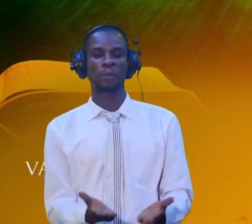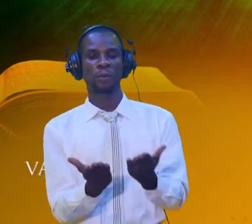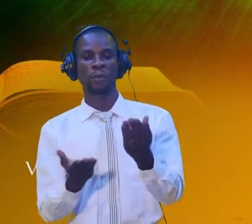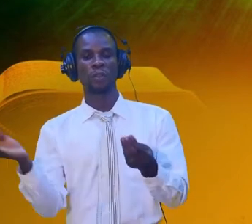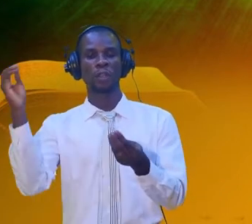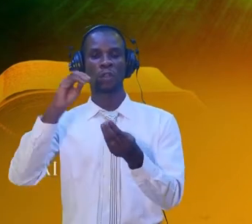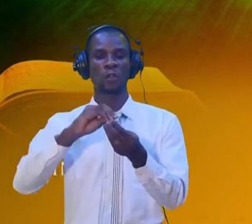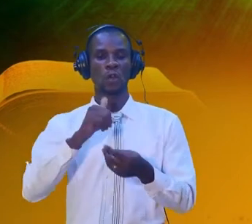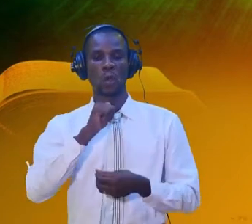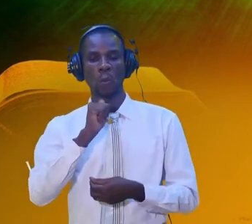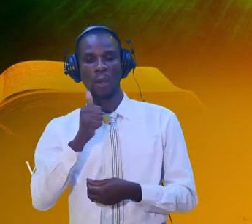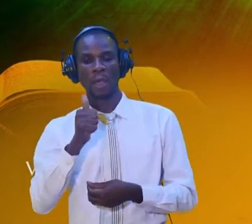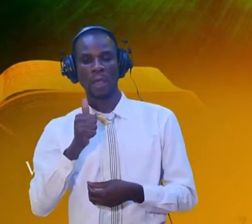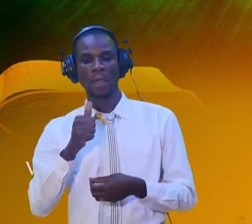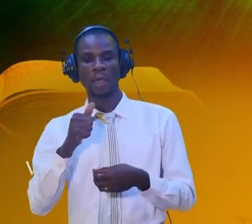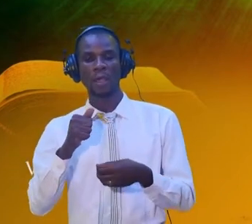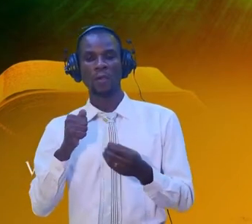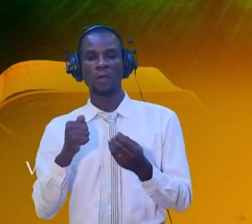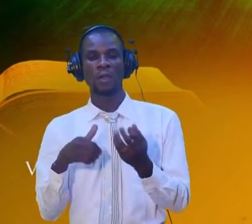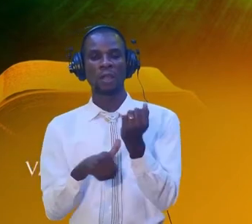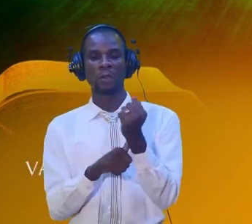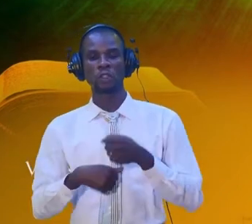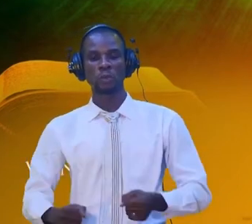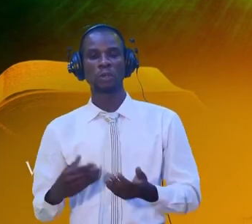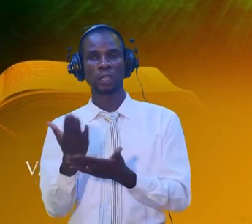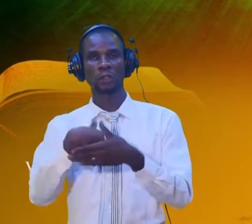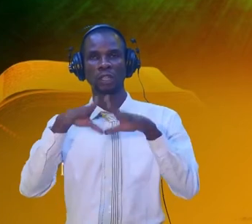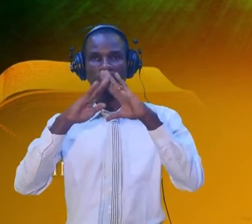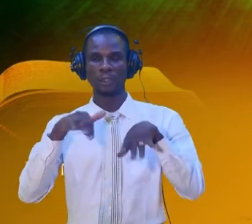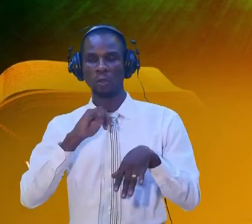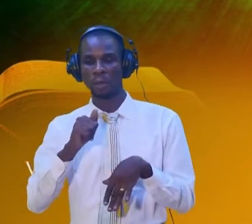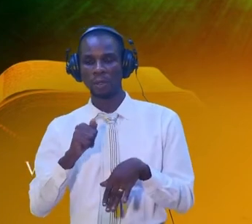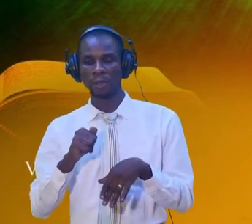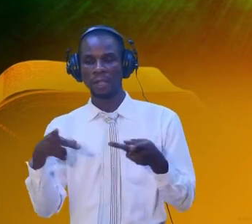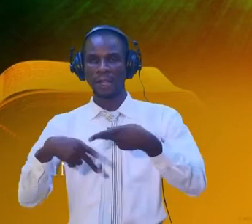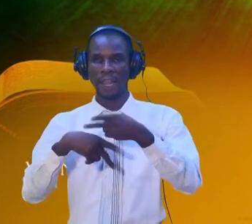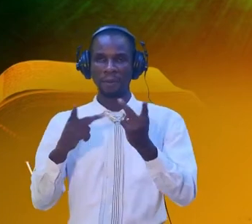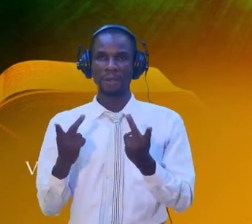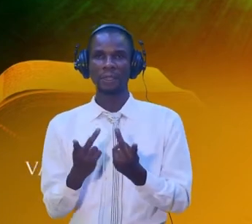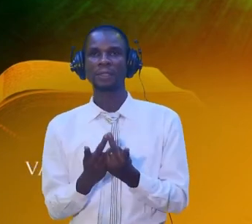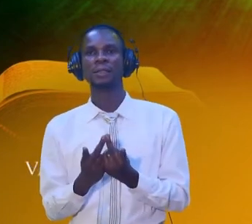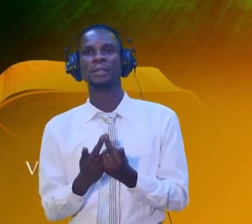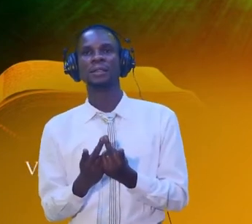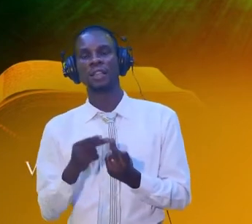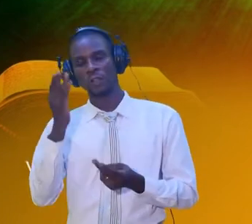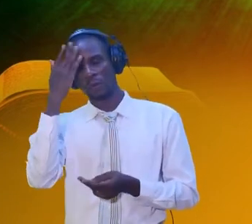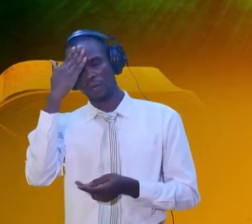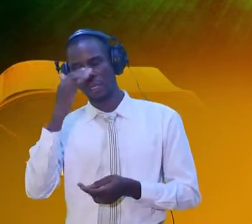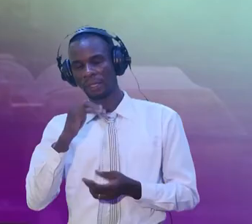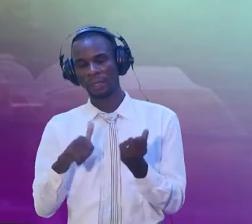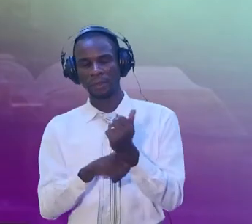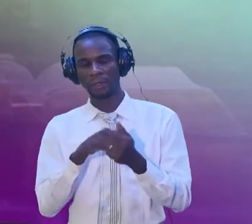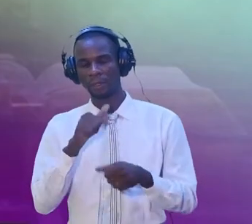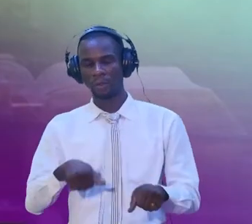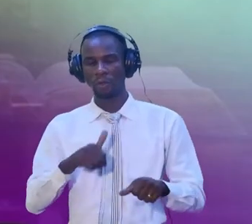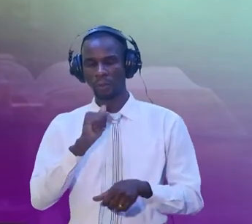ashukaye kuzimuni hata zuka tena kabisa, hata rudi tena nyumbani kwake, wala mahali pake hapata mjua